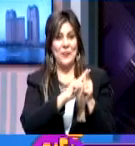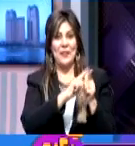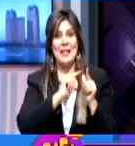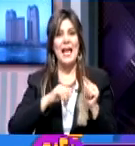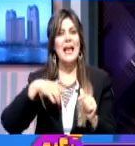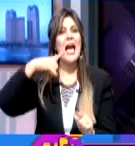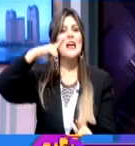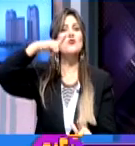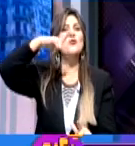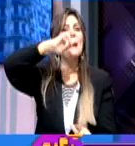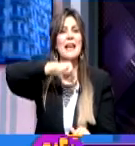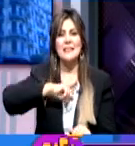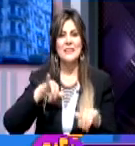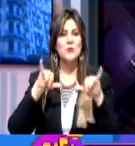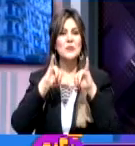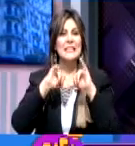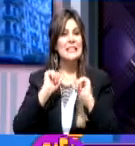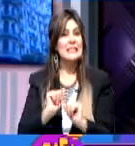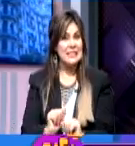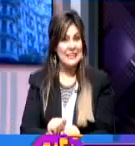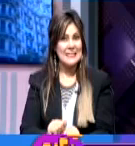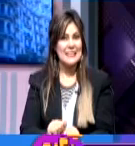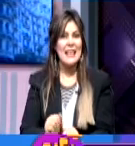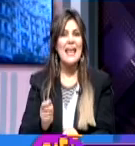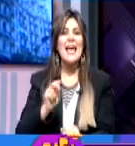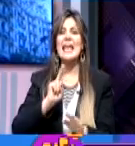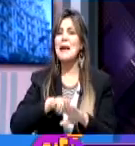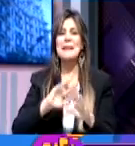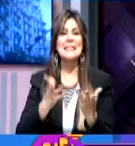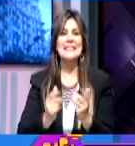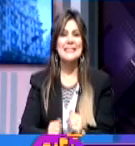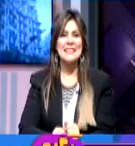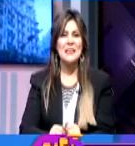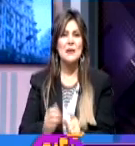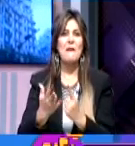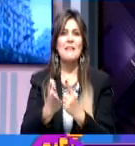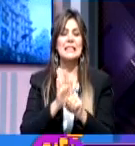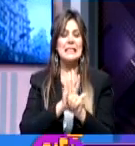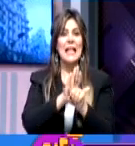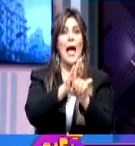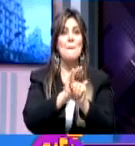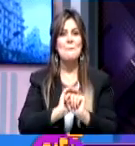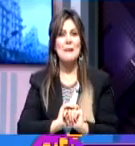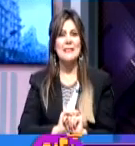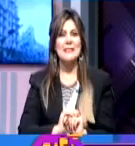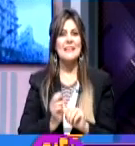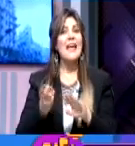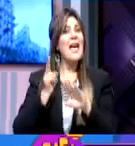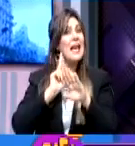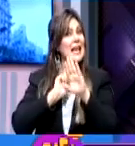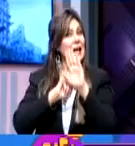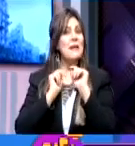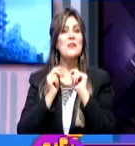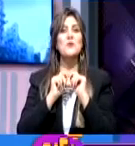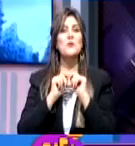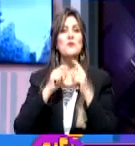يعني. الشبكات. كمان لازم يبقى في الدعم. كمان في الالات